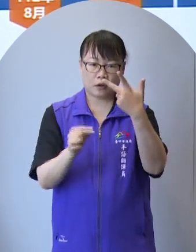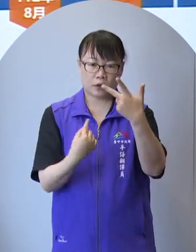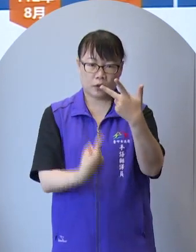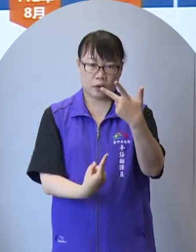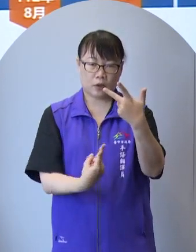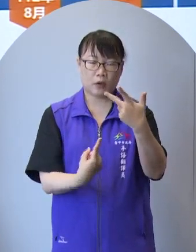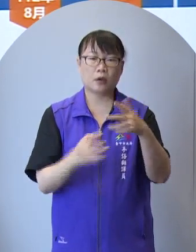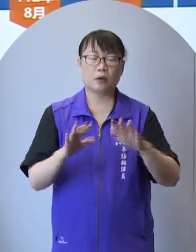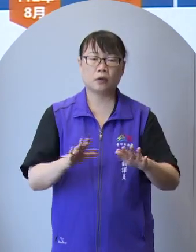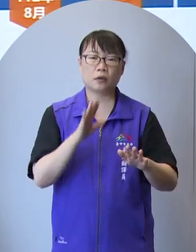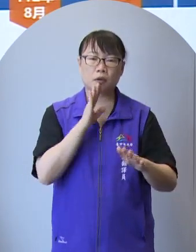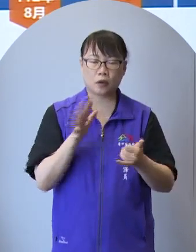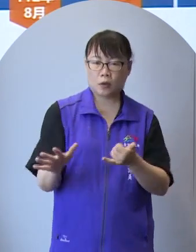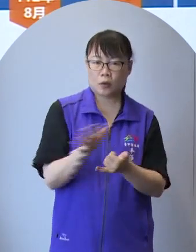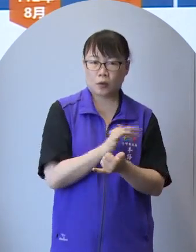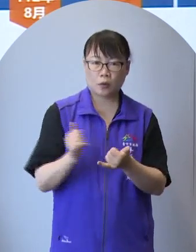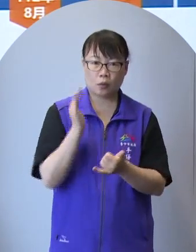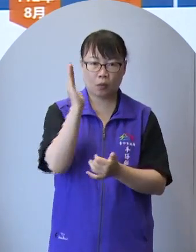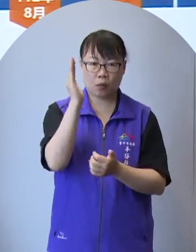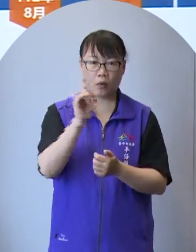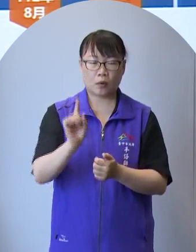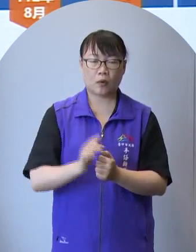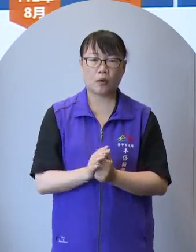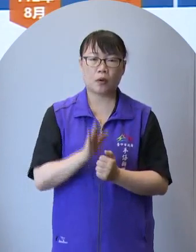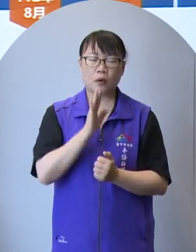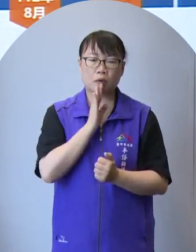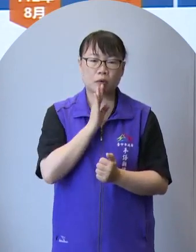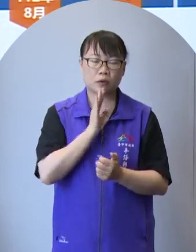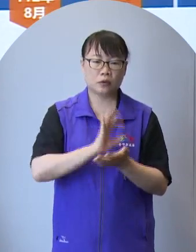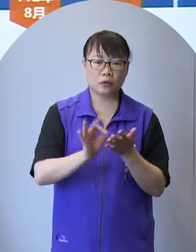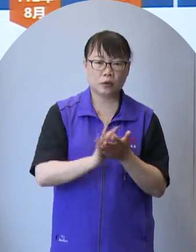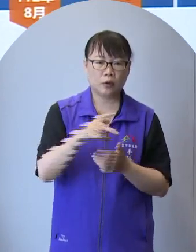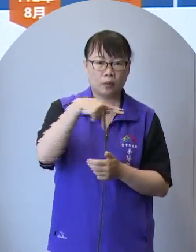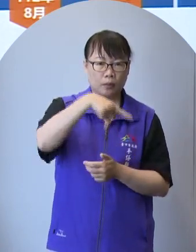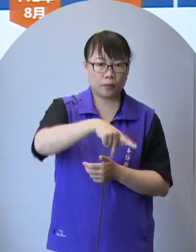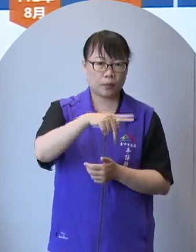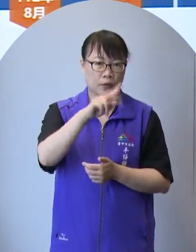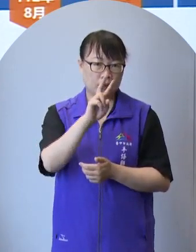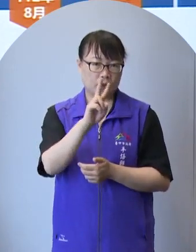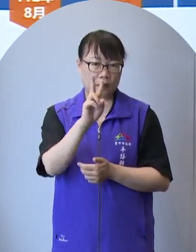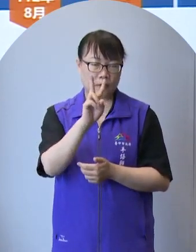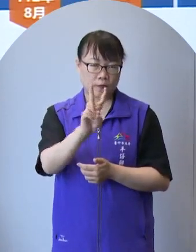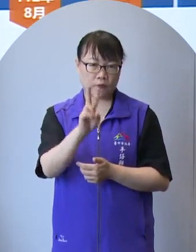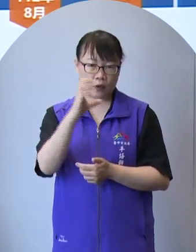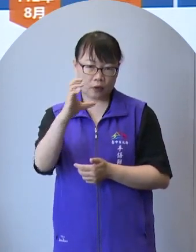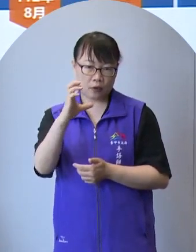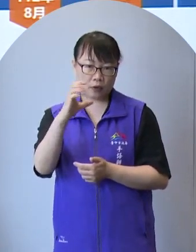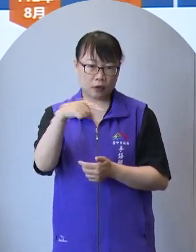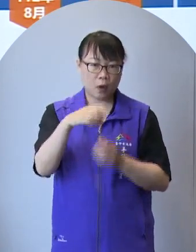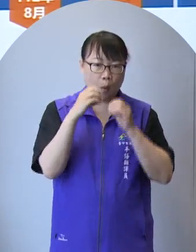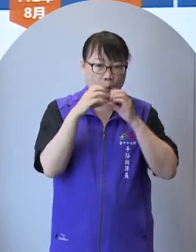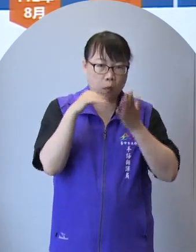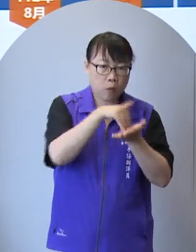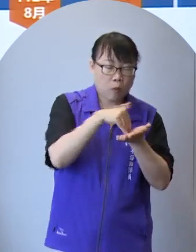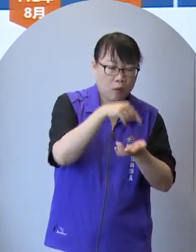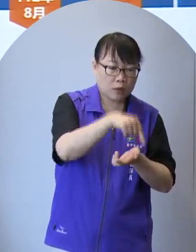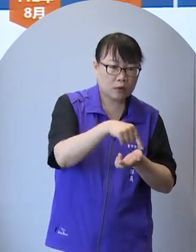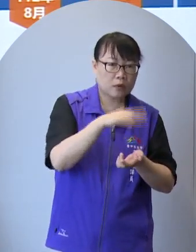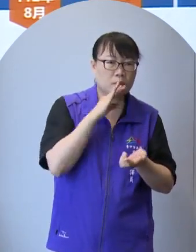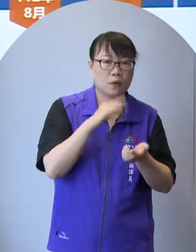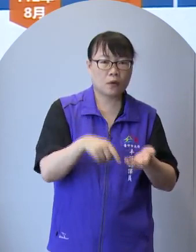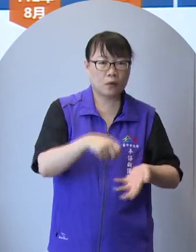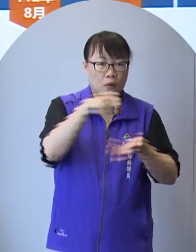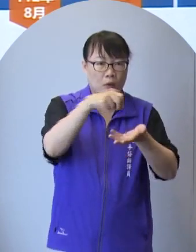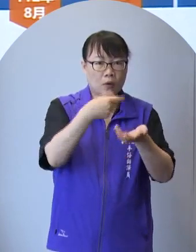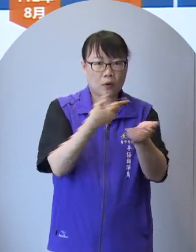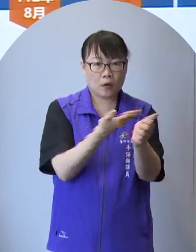禁止，全国一律禁止使用这个 PVC 的包装材料。我手上拿的啊，这个就是我们 PVC 的包